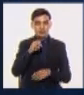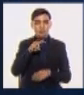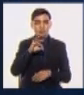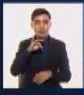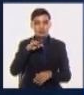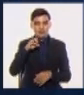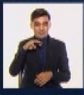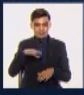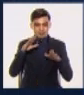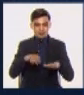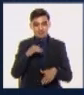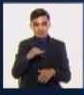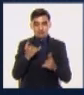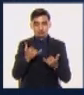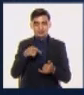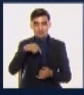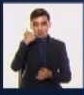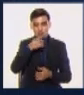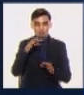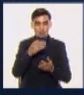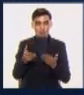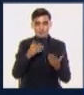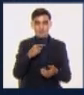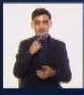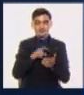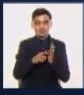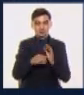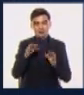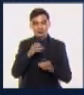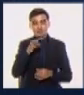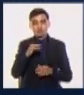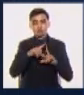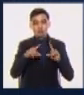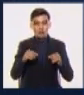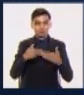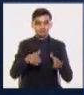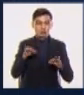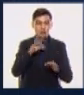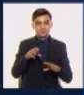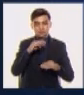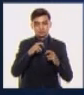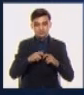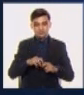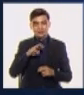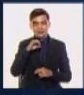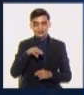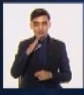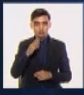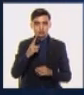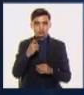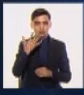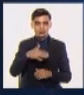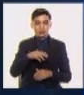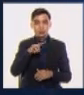что в особых условиях в этом году пройдет и национальное тестирование для выпускников школ. По стране уже определено 150